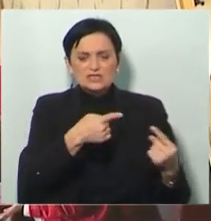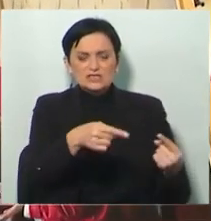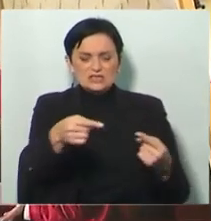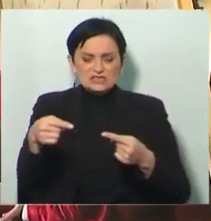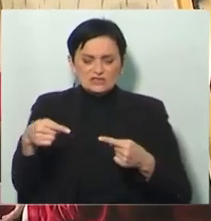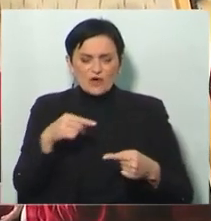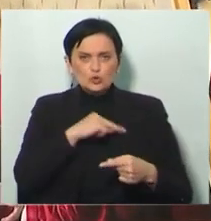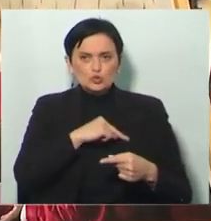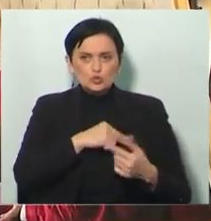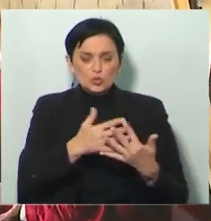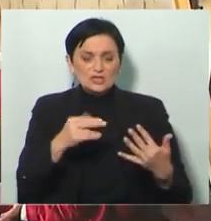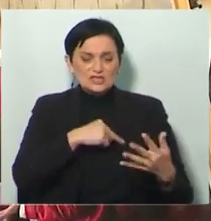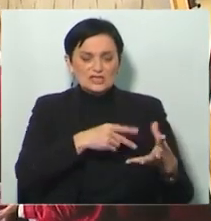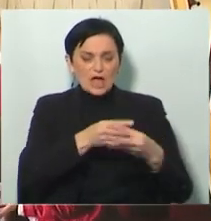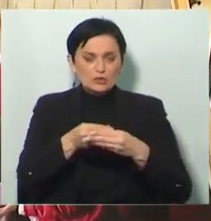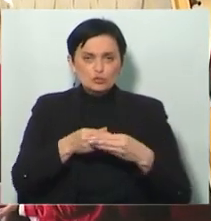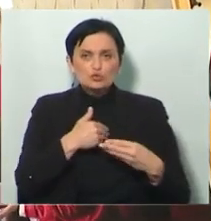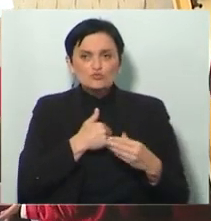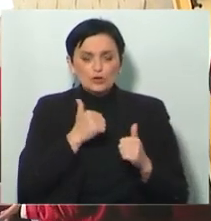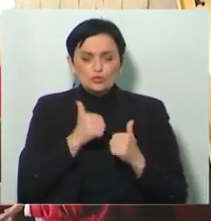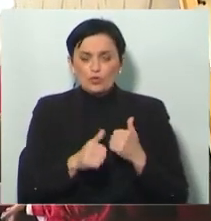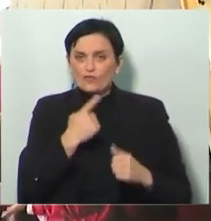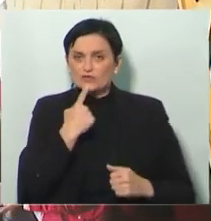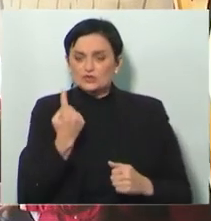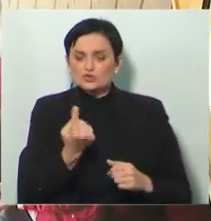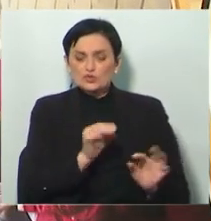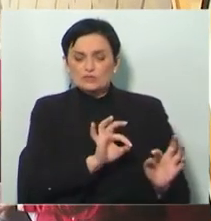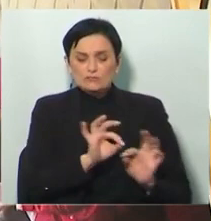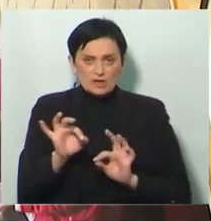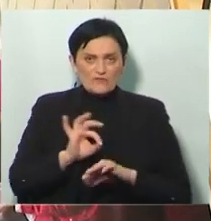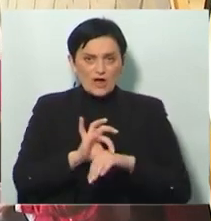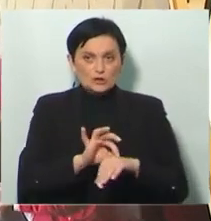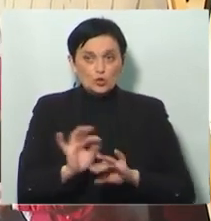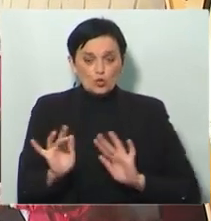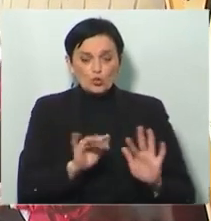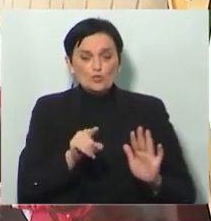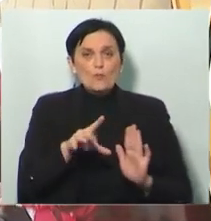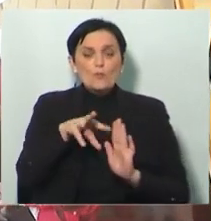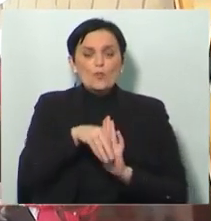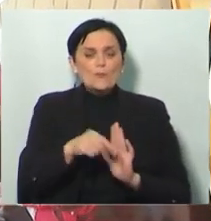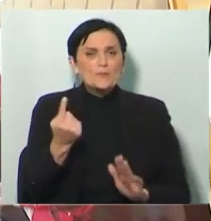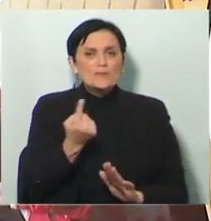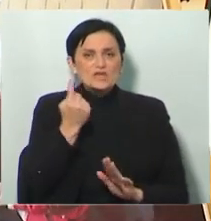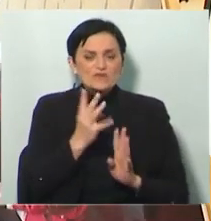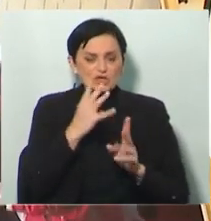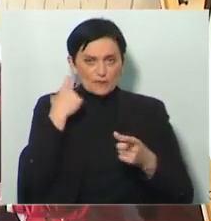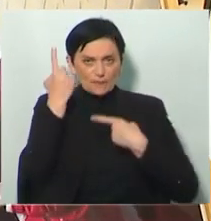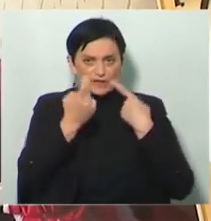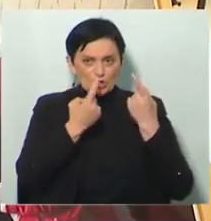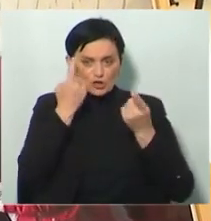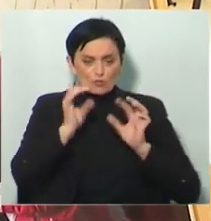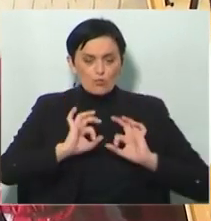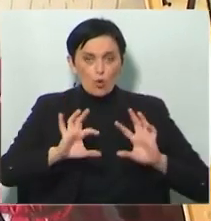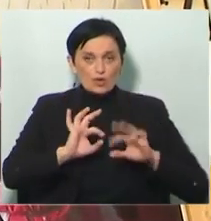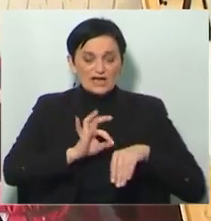სტრუქტურებთან თანამშრომლობით ჩვენ ყოველწლიურად ვატარებთ ამ ღონისძიებას. მოიცავს ეს პირველ რიგში ინფორმაციის გავრცელებას